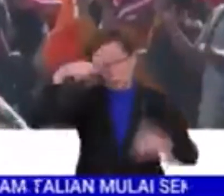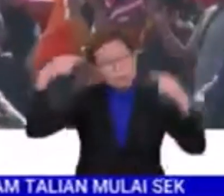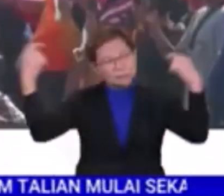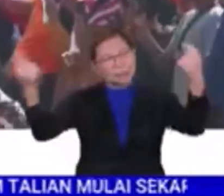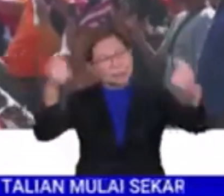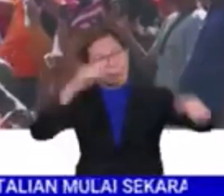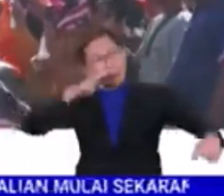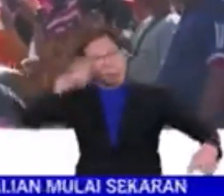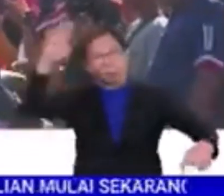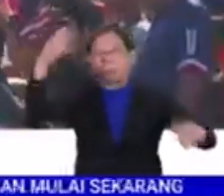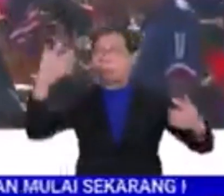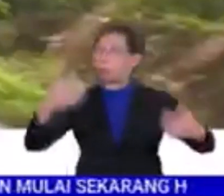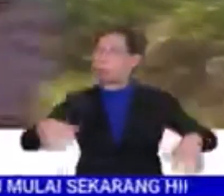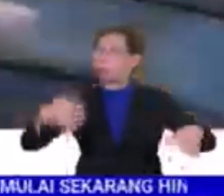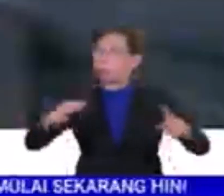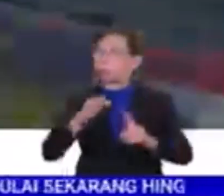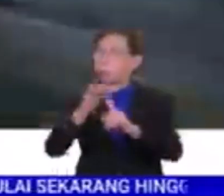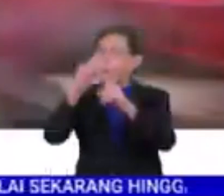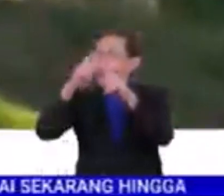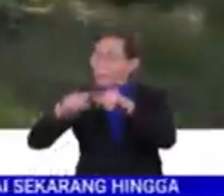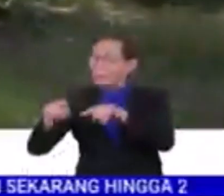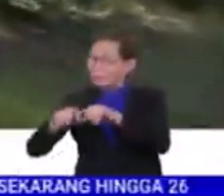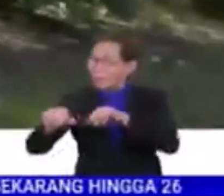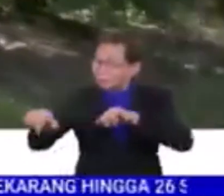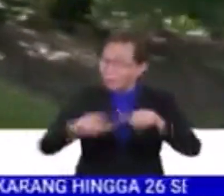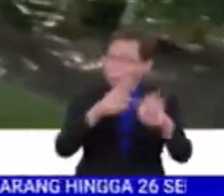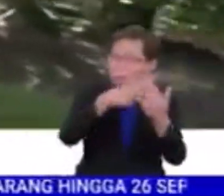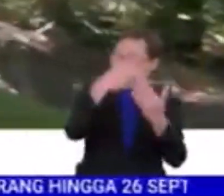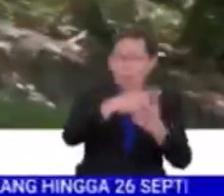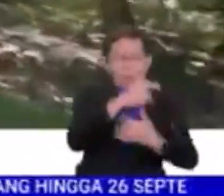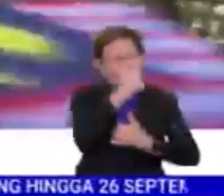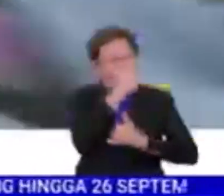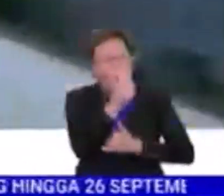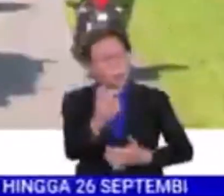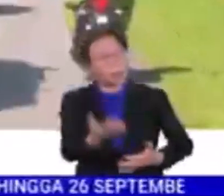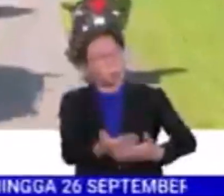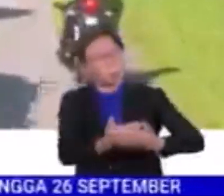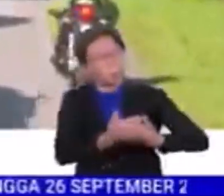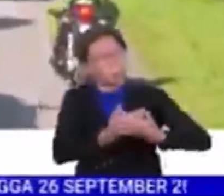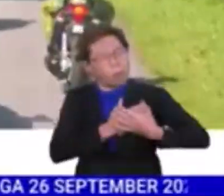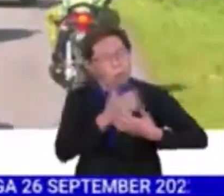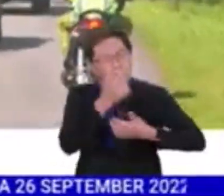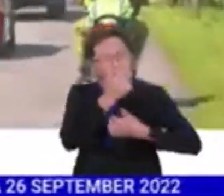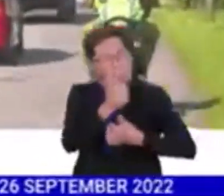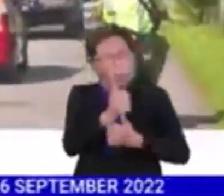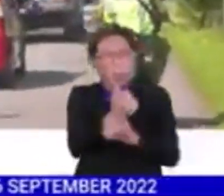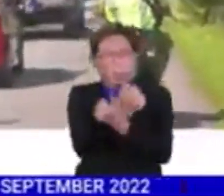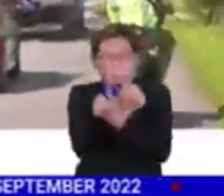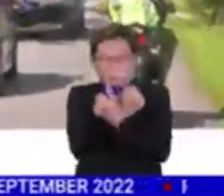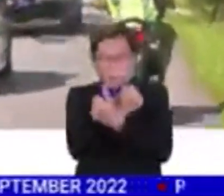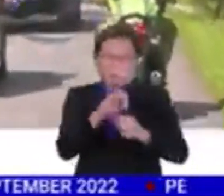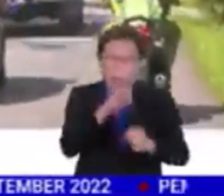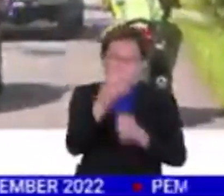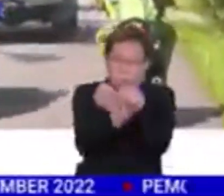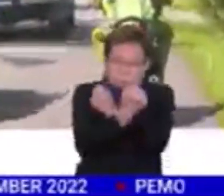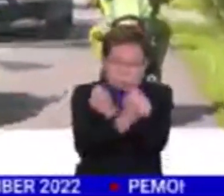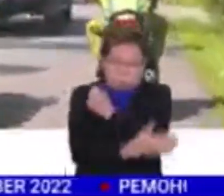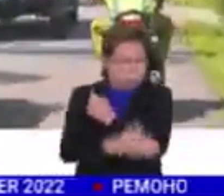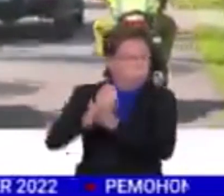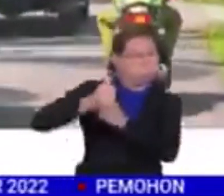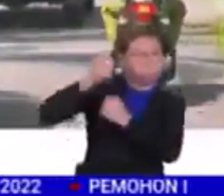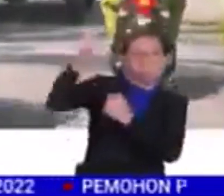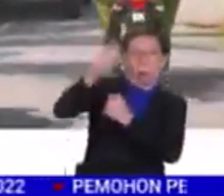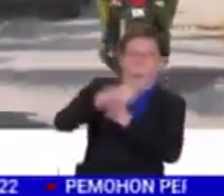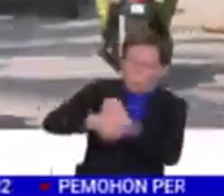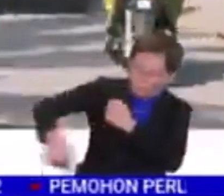istimewa kerana diisi pelbagai aktiviti dan program menarik. Turut menambat hatinya semangat patriotik yang tinggi dalam kalangan keluarga Malaysia.